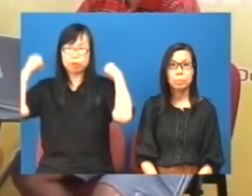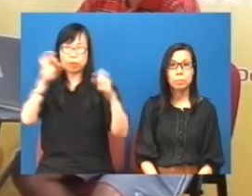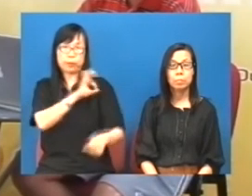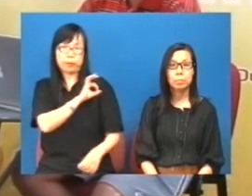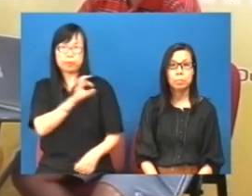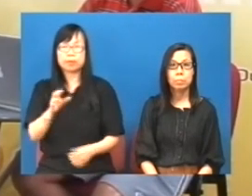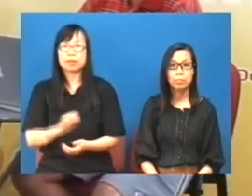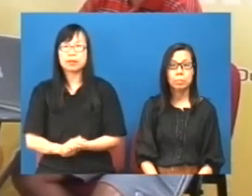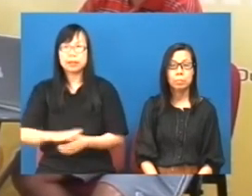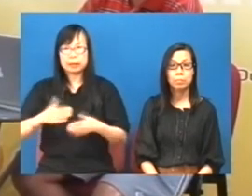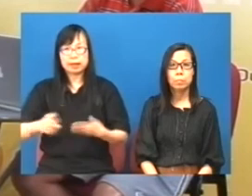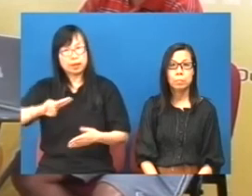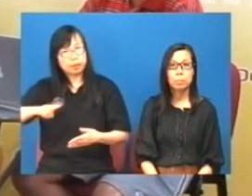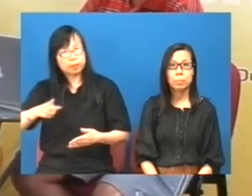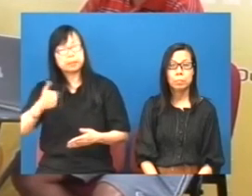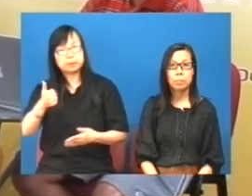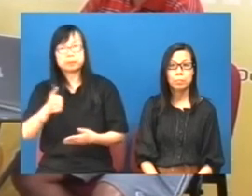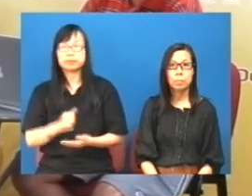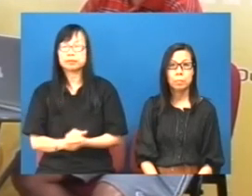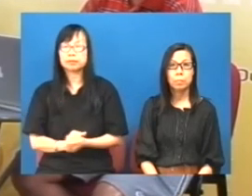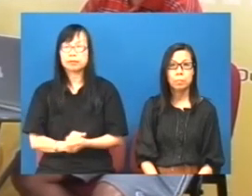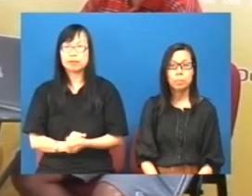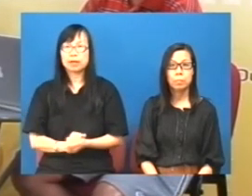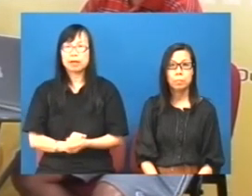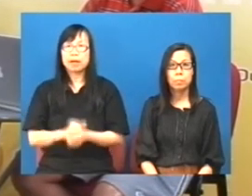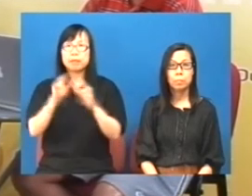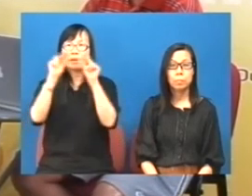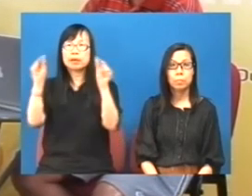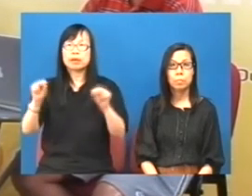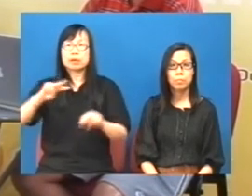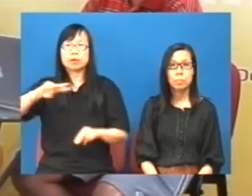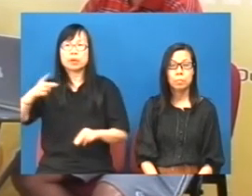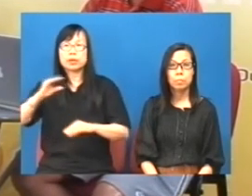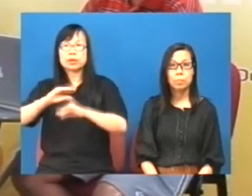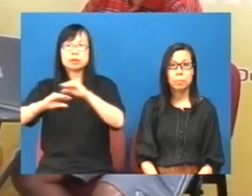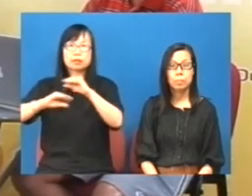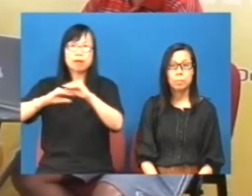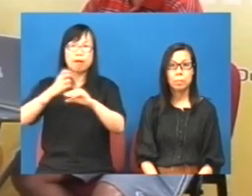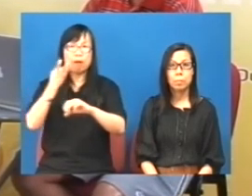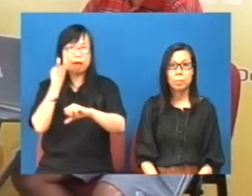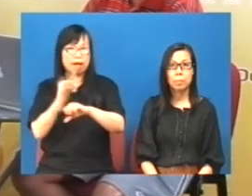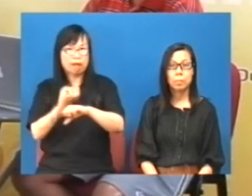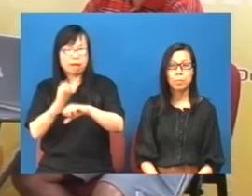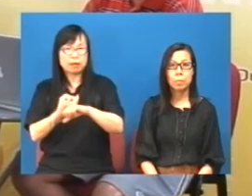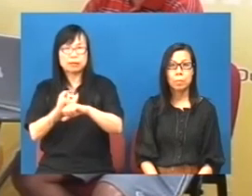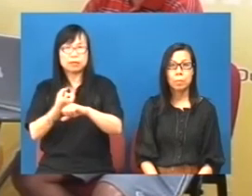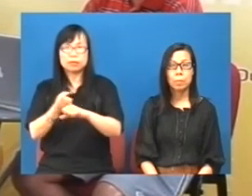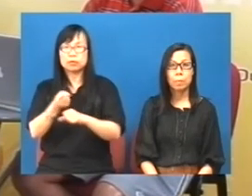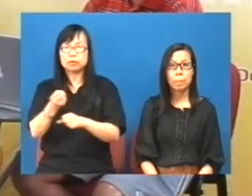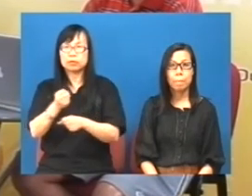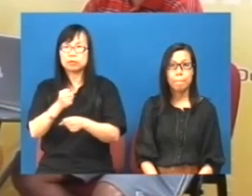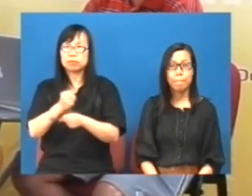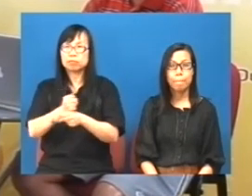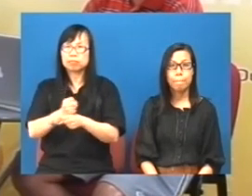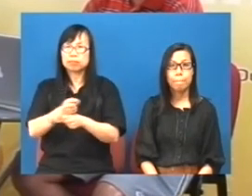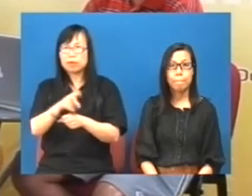所以改建了現在的確好一點但問題就是改建了之後那個硬件做得不太差因為